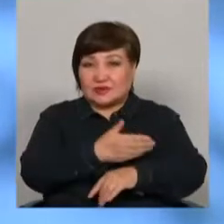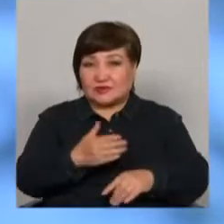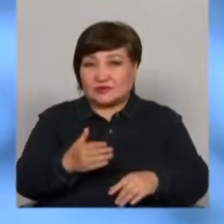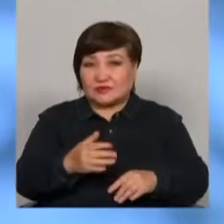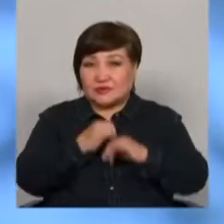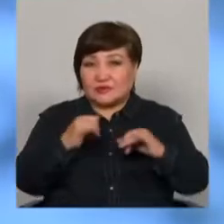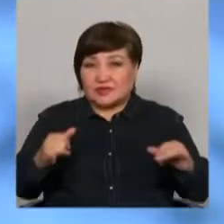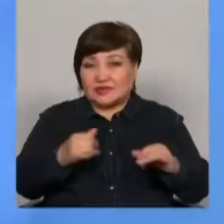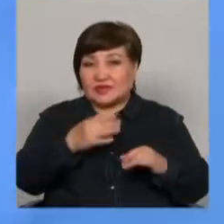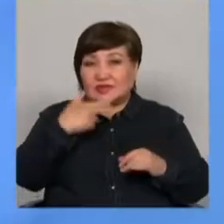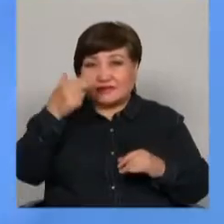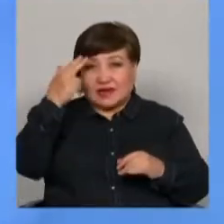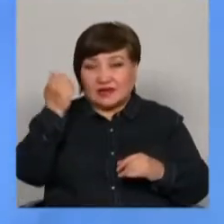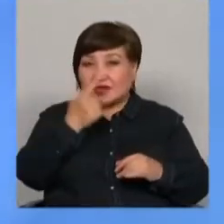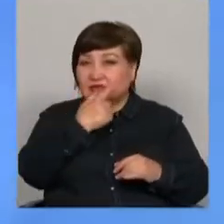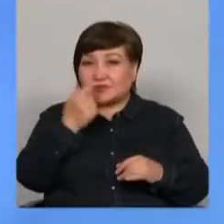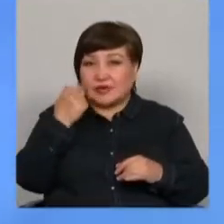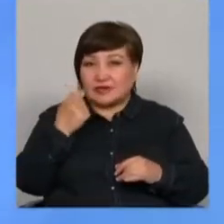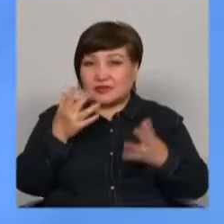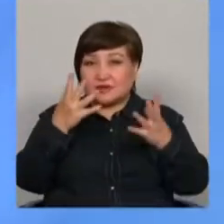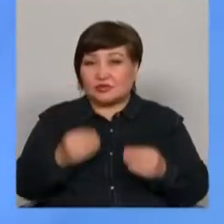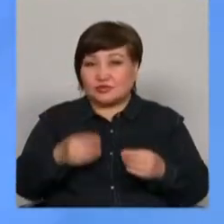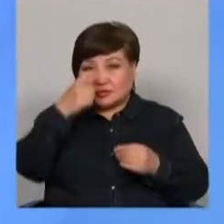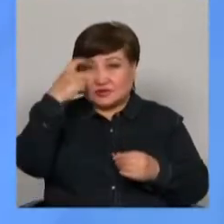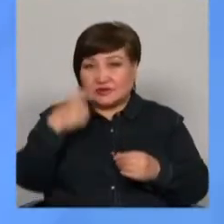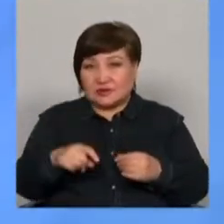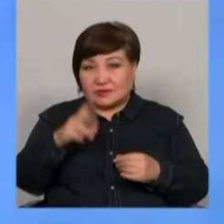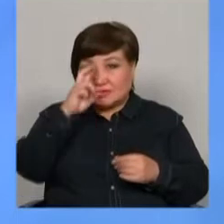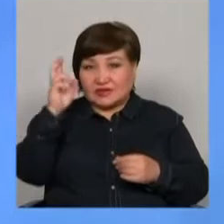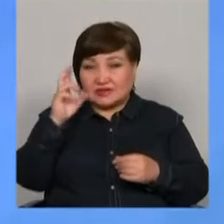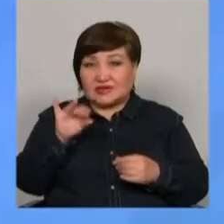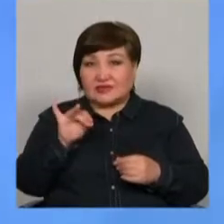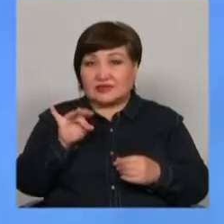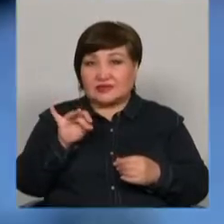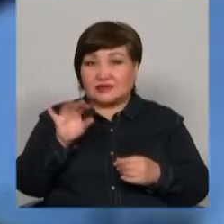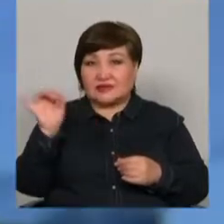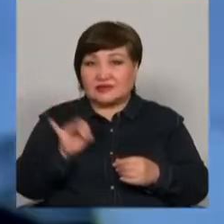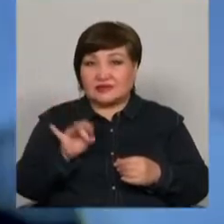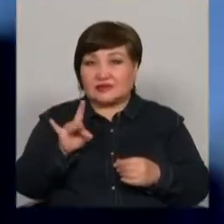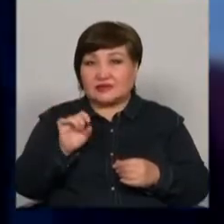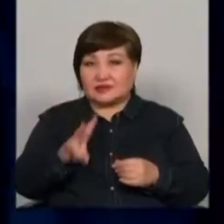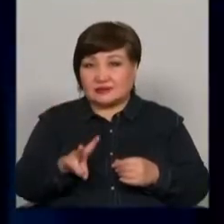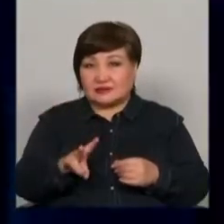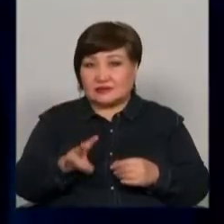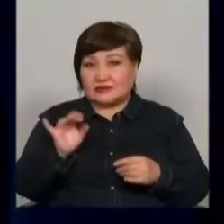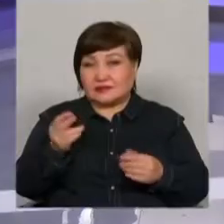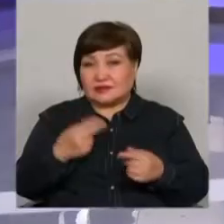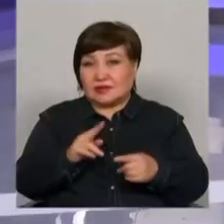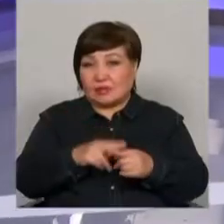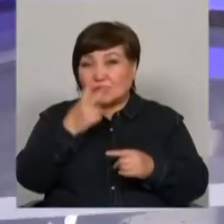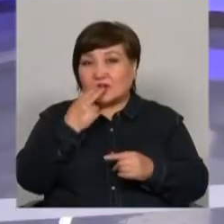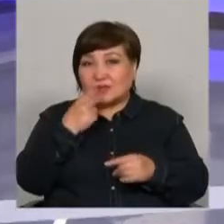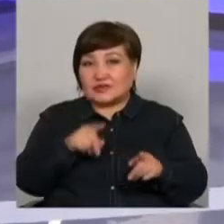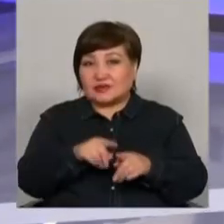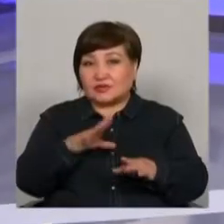алайық, Испанияны алайық, күні ыстық мемлекеттер, Иран. Сол кезде мынандай сұрақтар да болды. Ойбай, бұл грипп сияқты болса, неге бұл ыстық елдерде